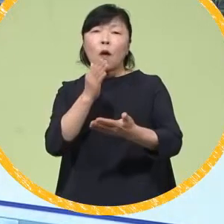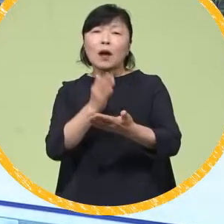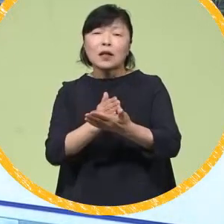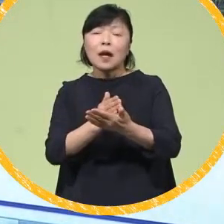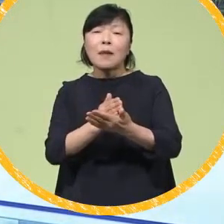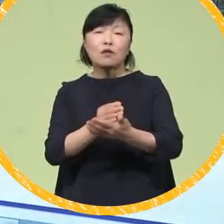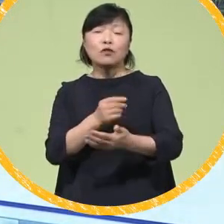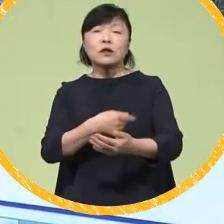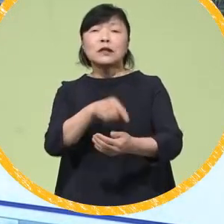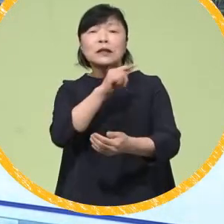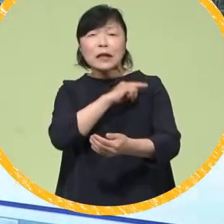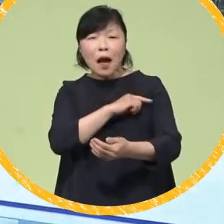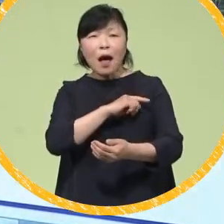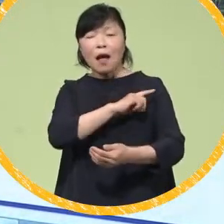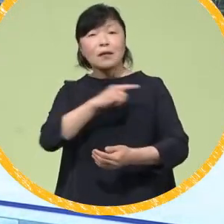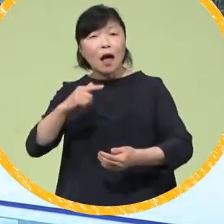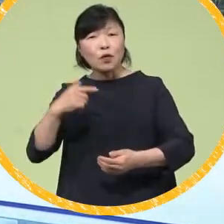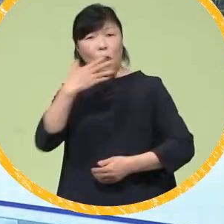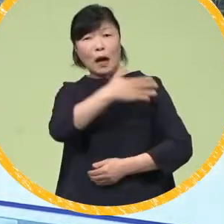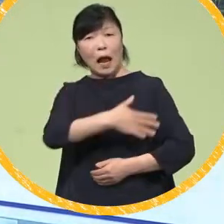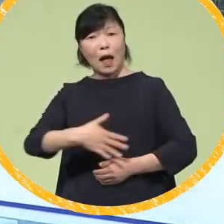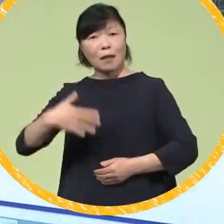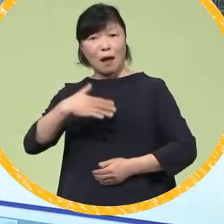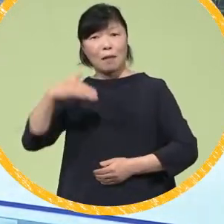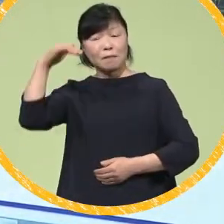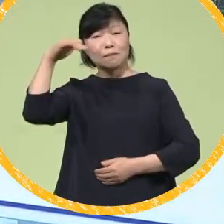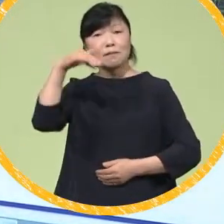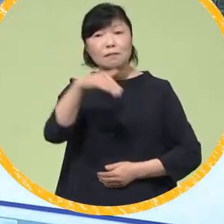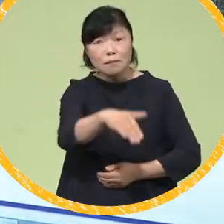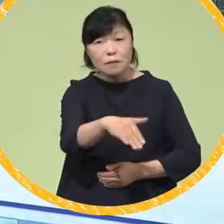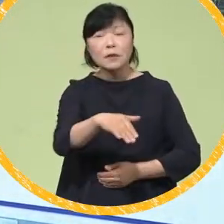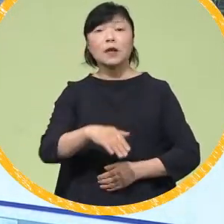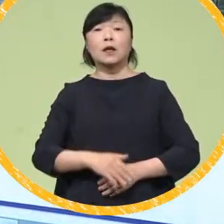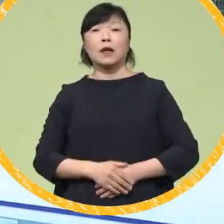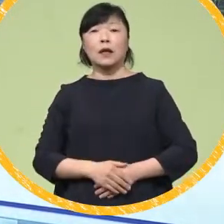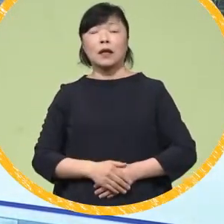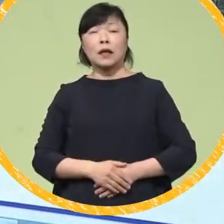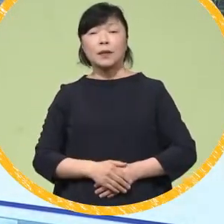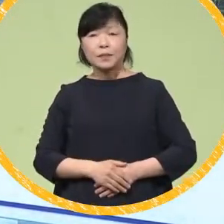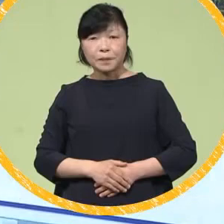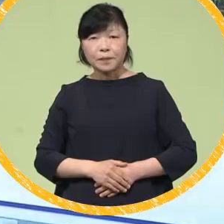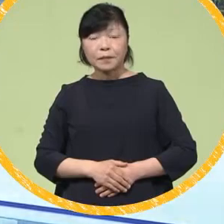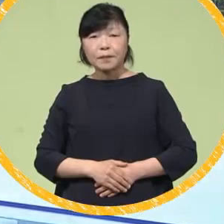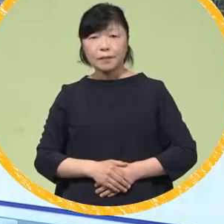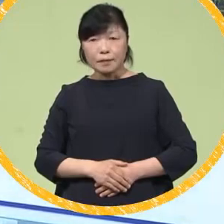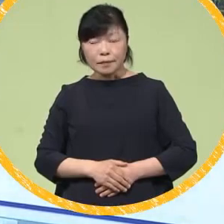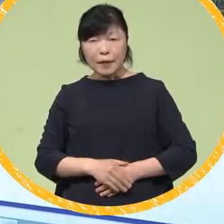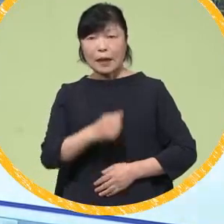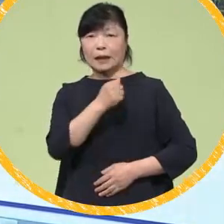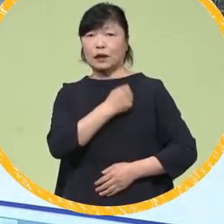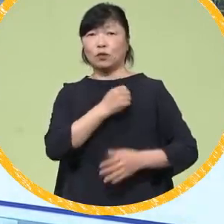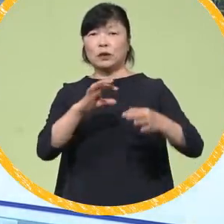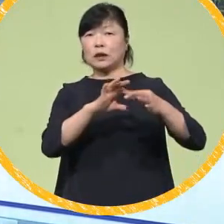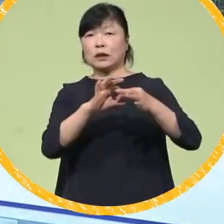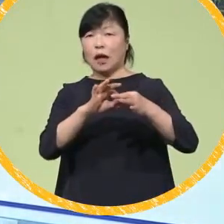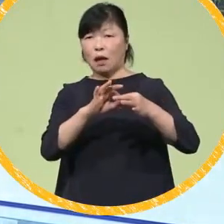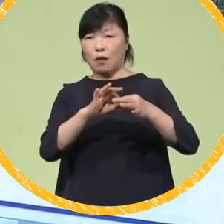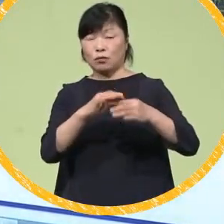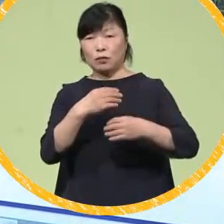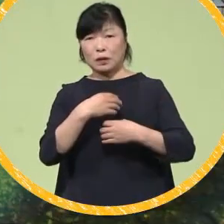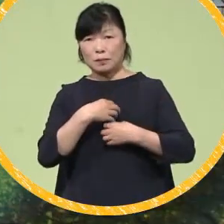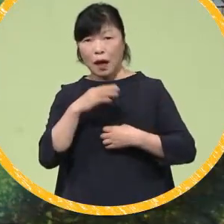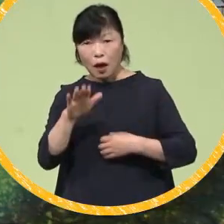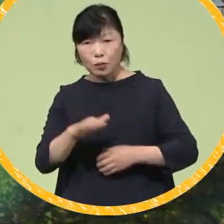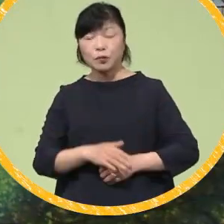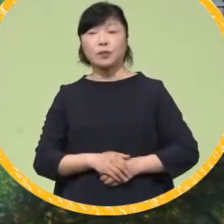とかの、そういういろんな体の作用がですね、うまくできなくなっちゃって、体の状態が悪くなって命に関わるってこともある。 なるほ